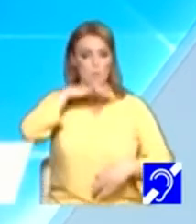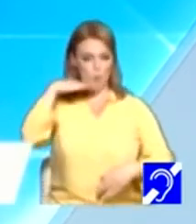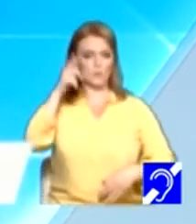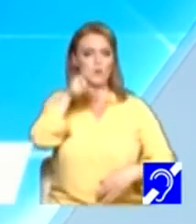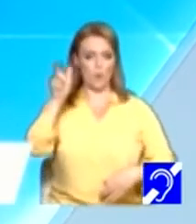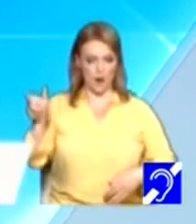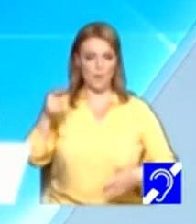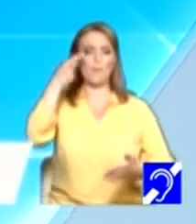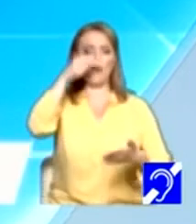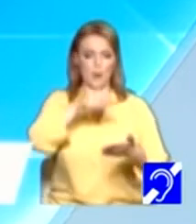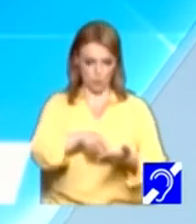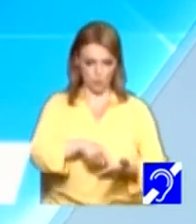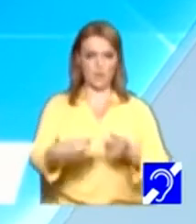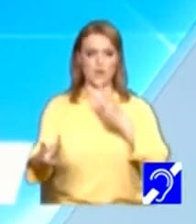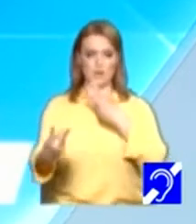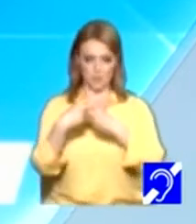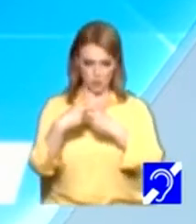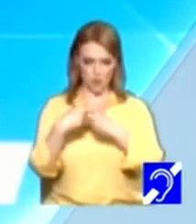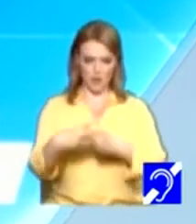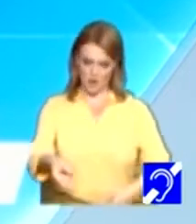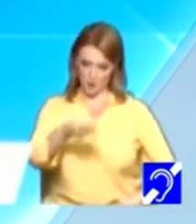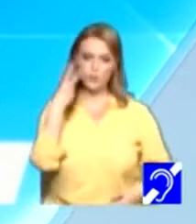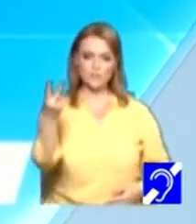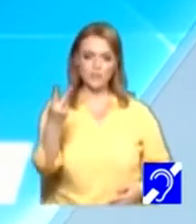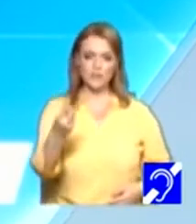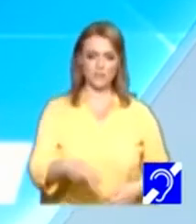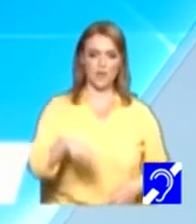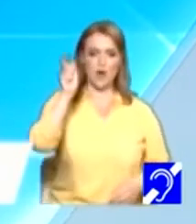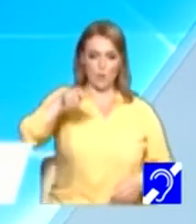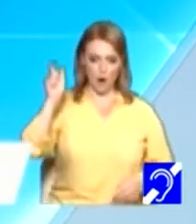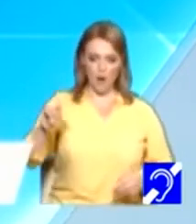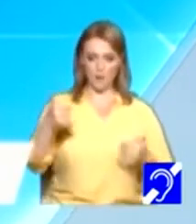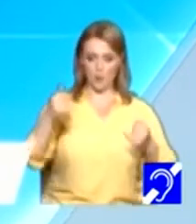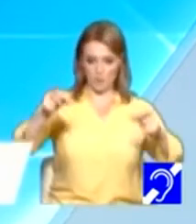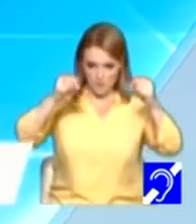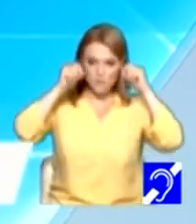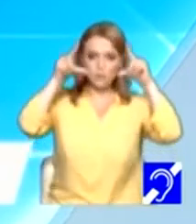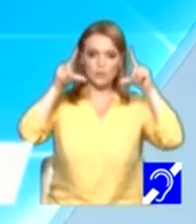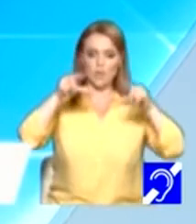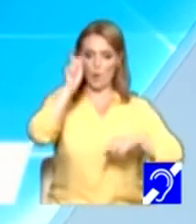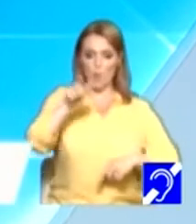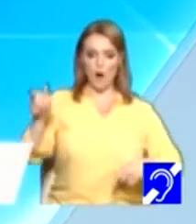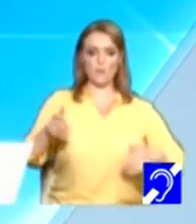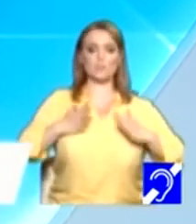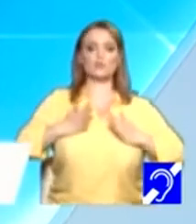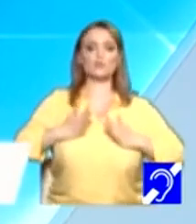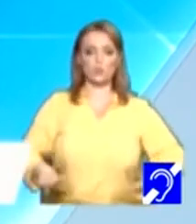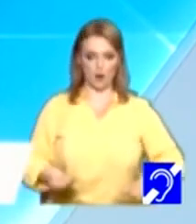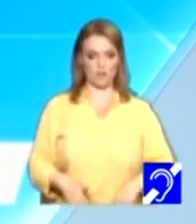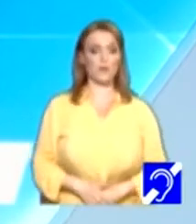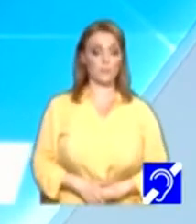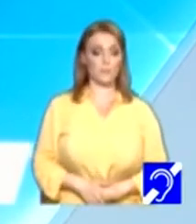schimbe înspre bine. Poporul se trezește. Și eu nu vorbesc de diaspora acum, fiind chiar din diaspora. Eu vorbesc de oameni de pe loc. Așa